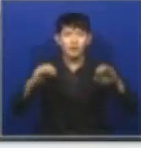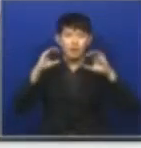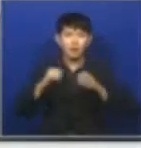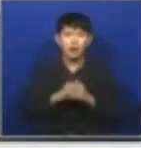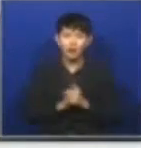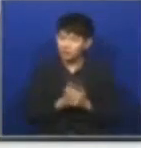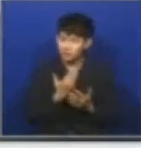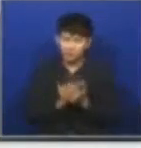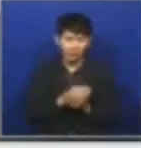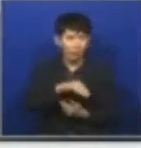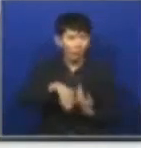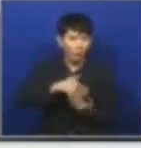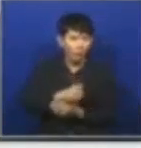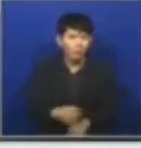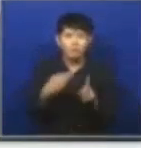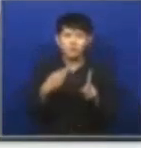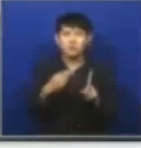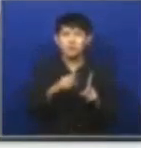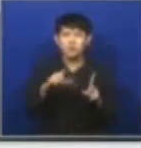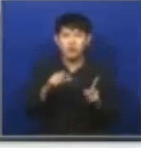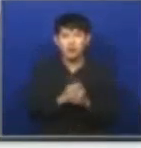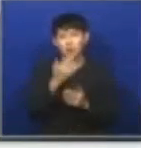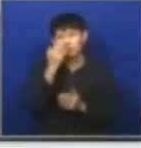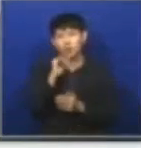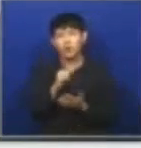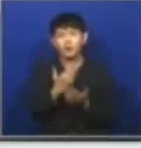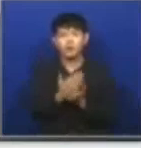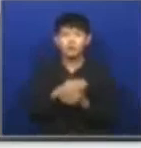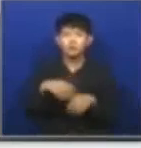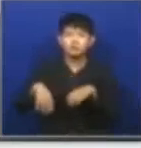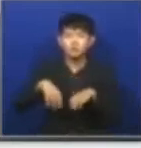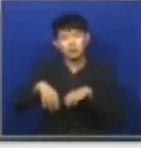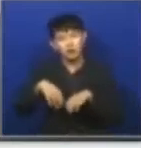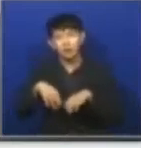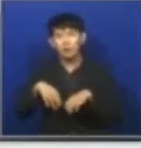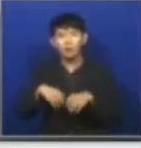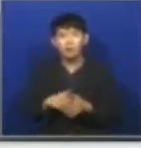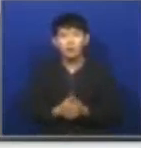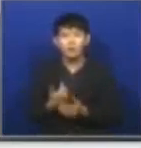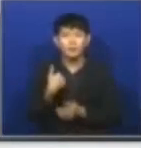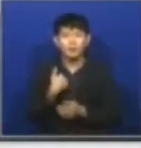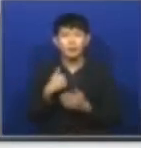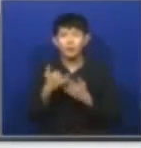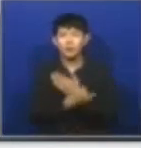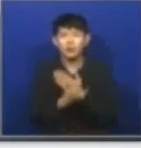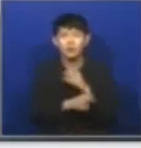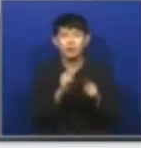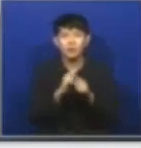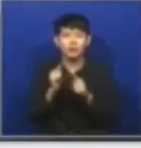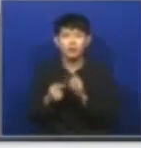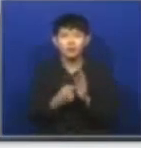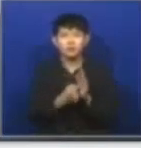หมื่นล้านแทนที่จะได้เงินจากการบริหารจัดการนี้มีหลายประเทศมากที่เข้ามาเสนอเทคโนโ